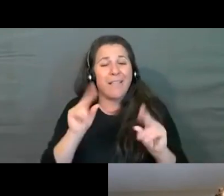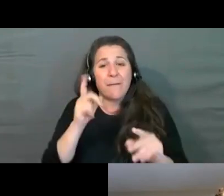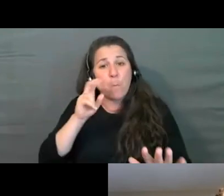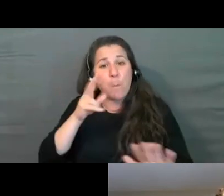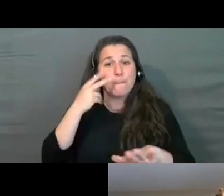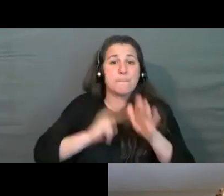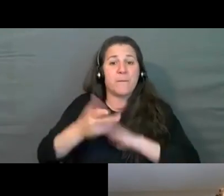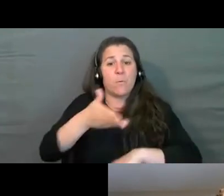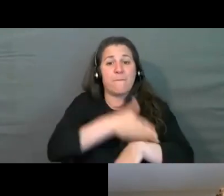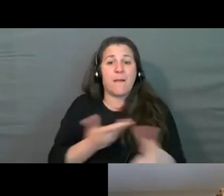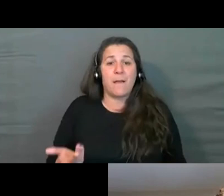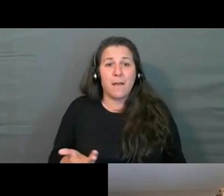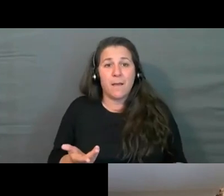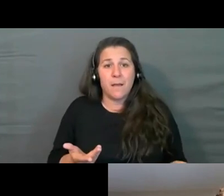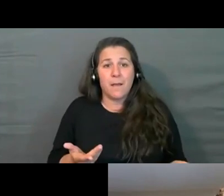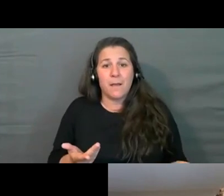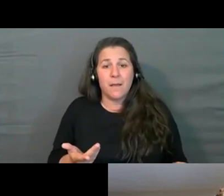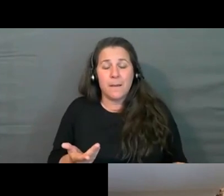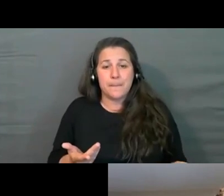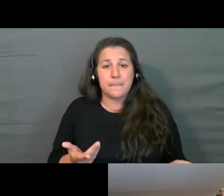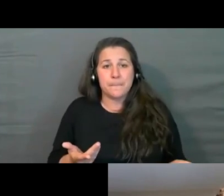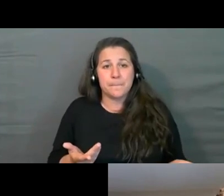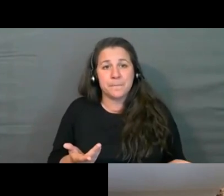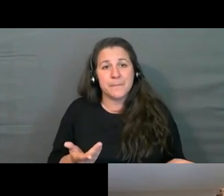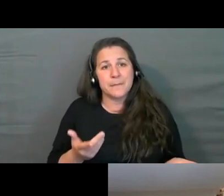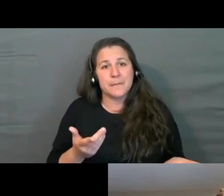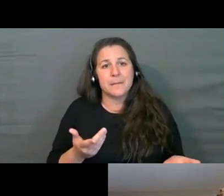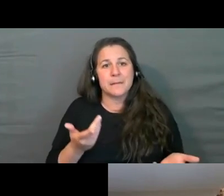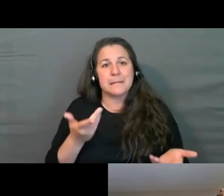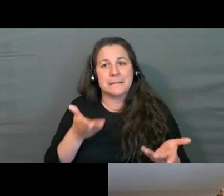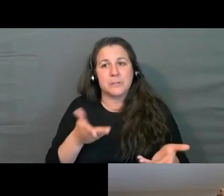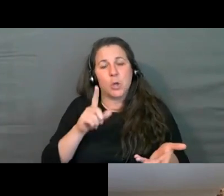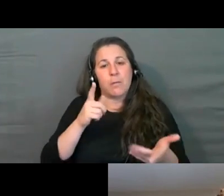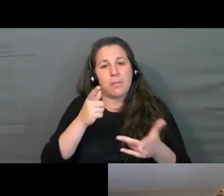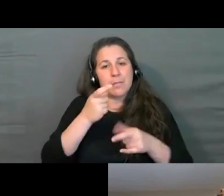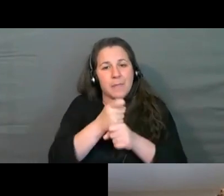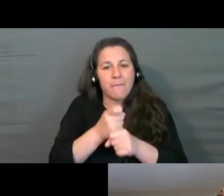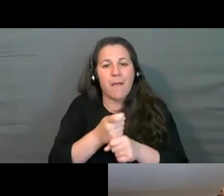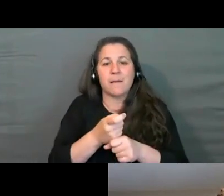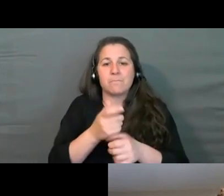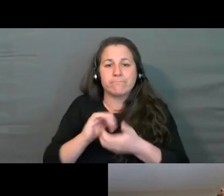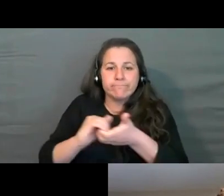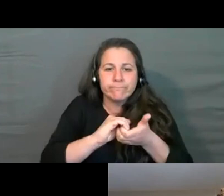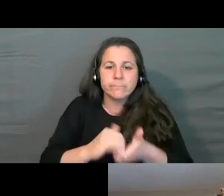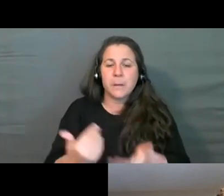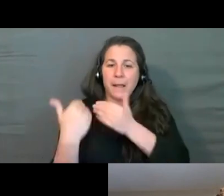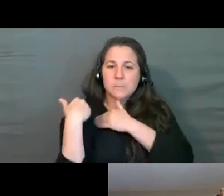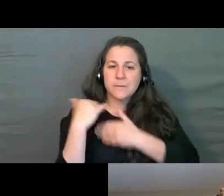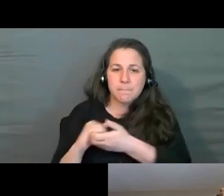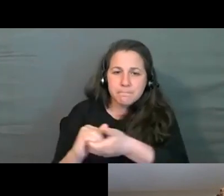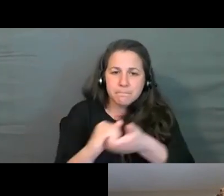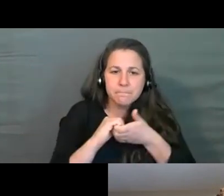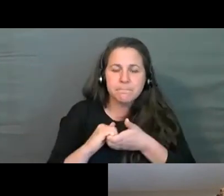une blessure identitaire. Alors que, et c'est pour ça que c'est un travail partagé, puis une responsabilité partagée. Oui, je comprends.